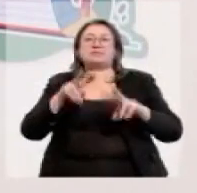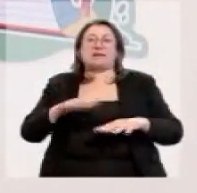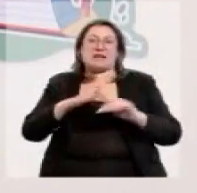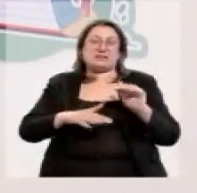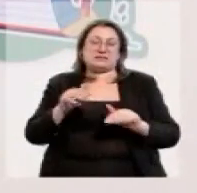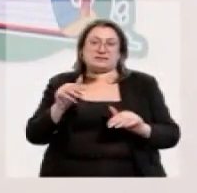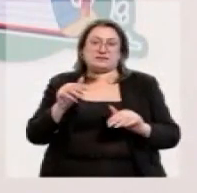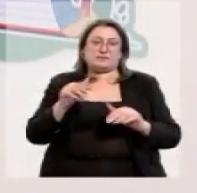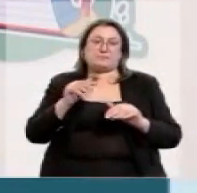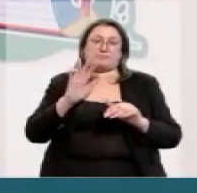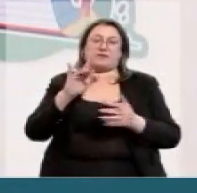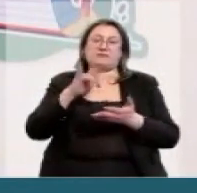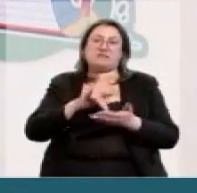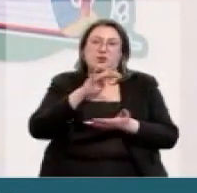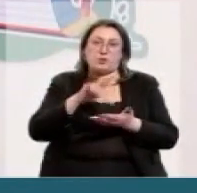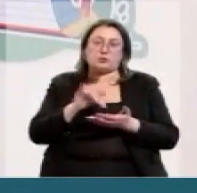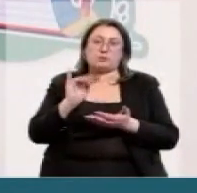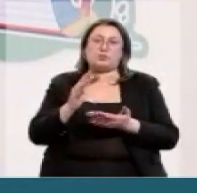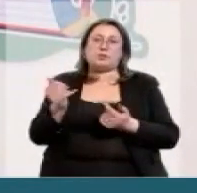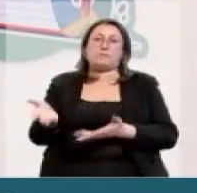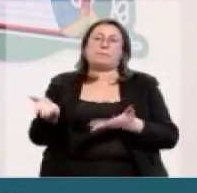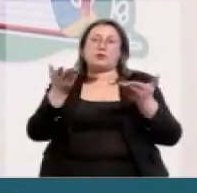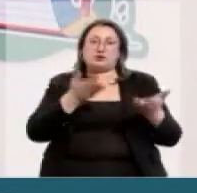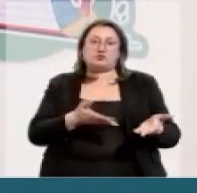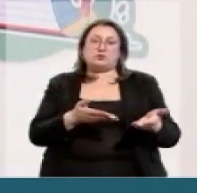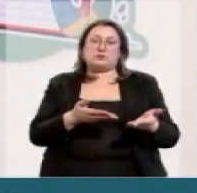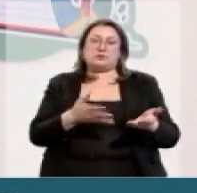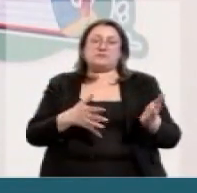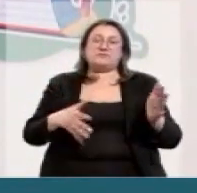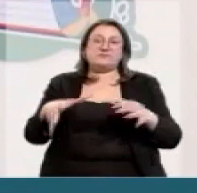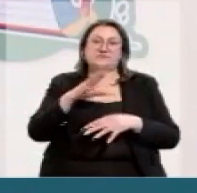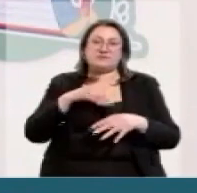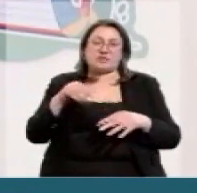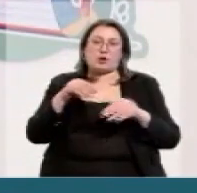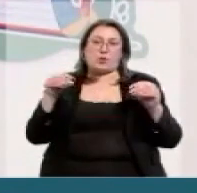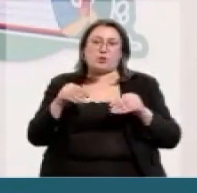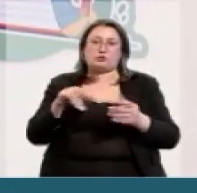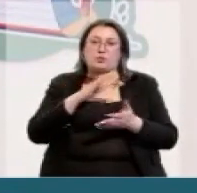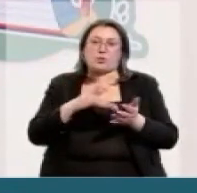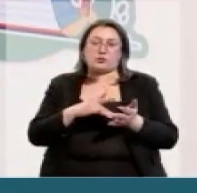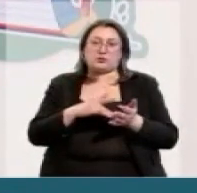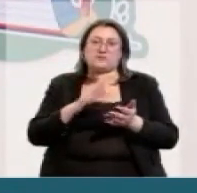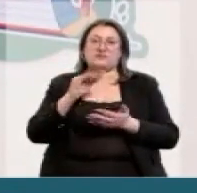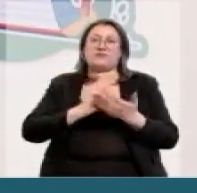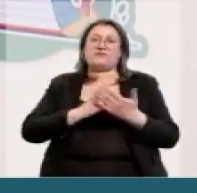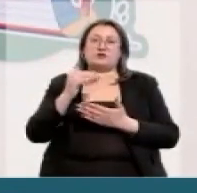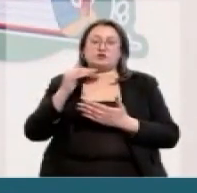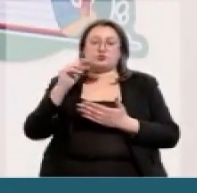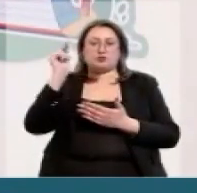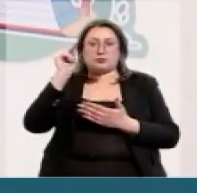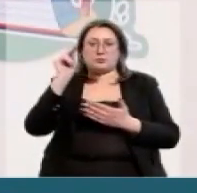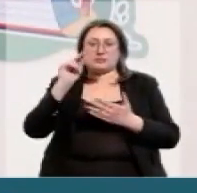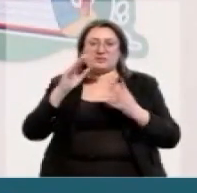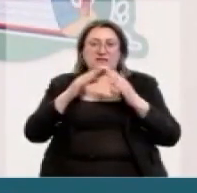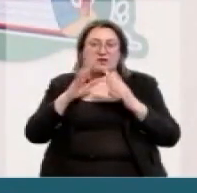профориентационное провести в центре города, куда будут приглашены все колледжи города Кустанай, все высшие учебные города